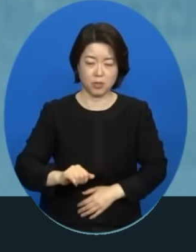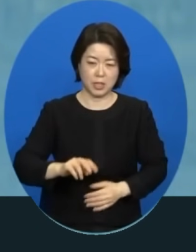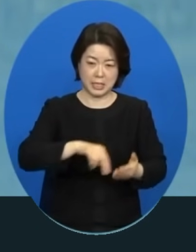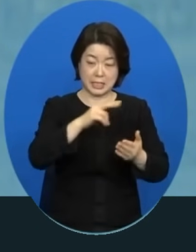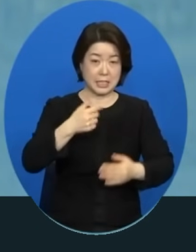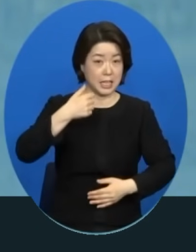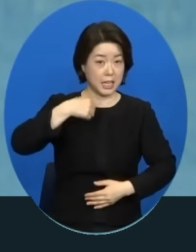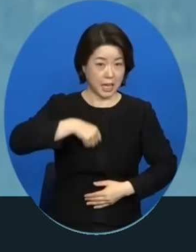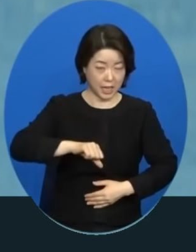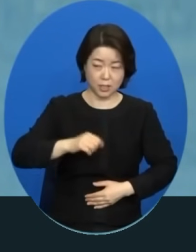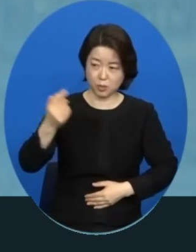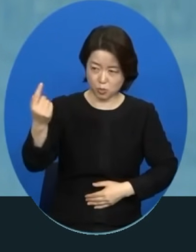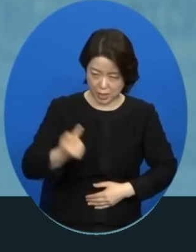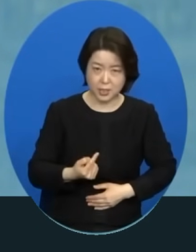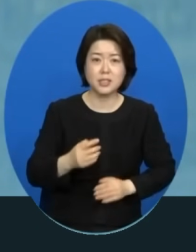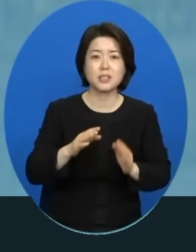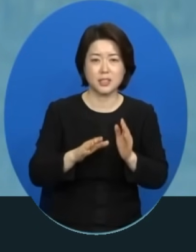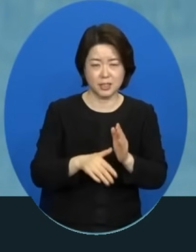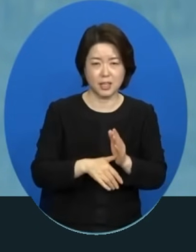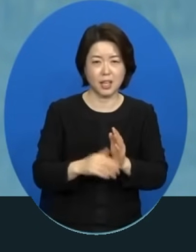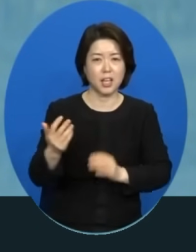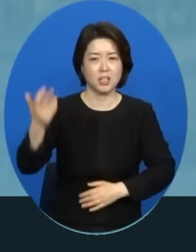형이 굉장히 불편했죠.